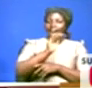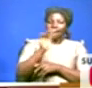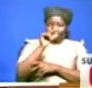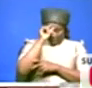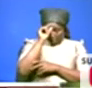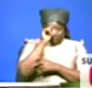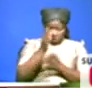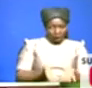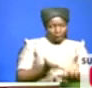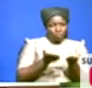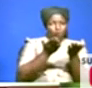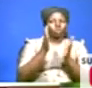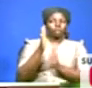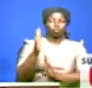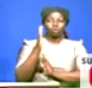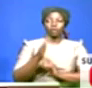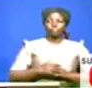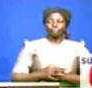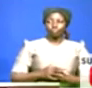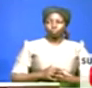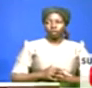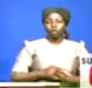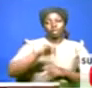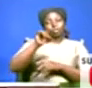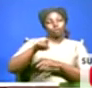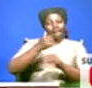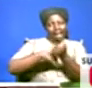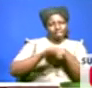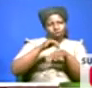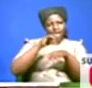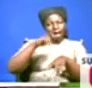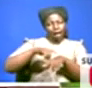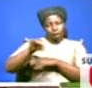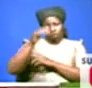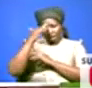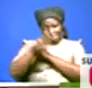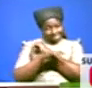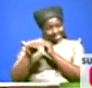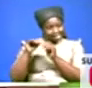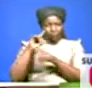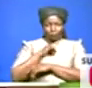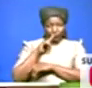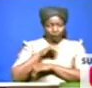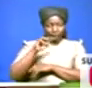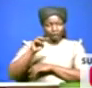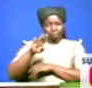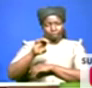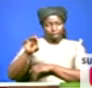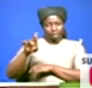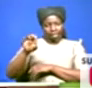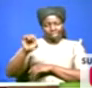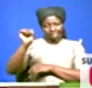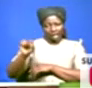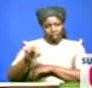kuimarisha usalama. Kushukua hatua juu ya Embu County kwa sababu mambo ya wizi imekuwa nyingi sana upande wa Mbeere South na Mbeere North. Paka iangaliwe kwa sababu kuna